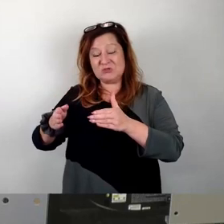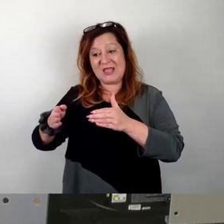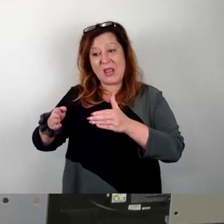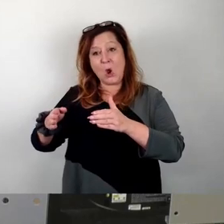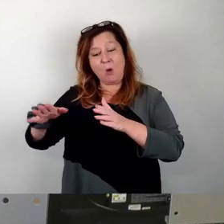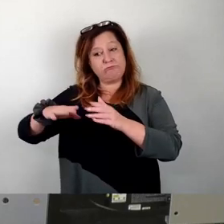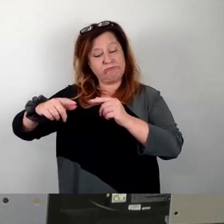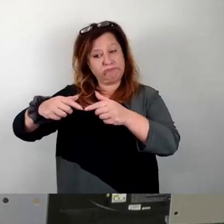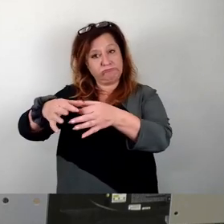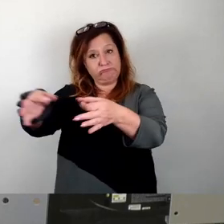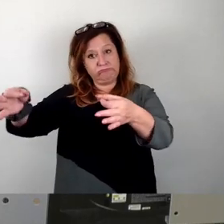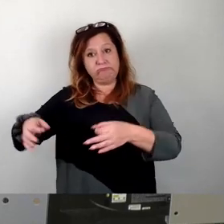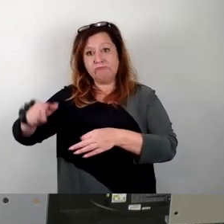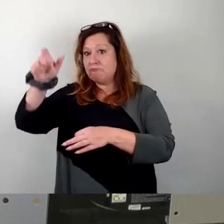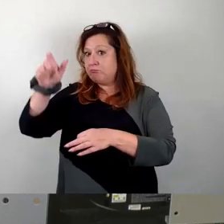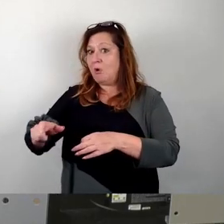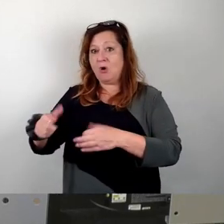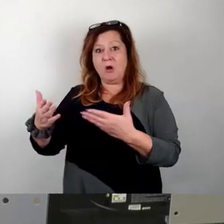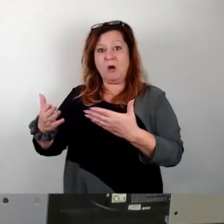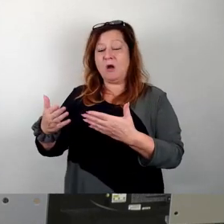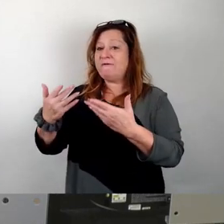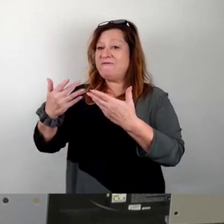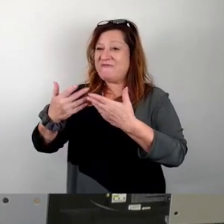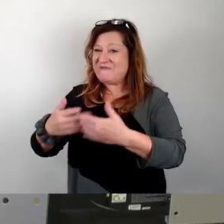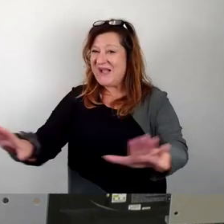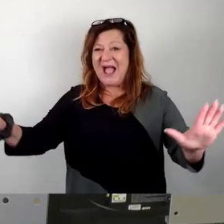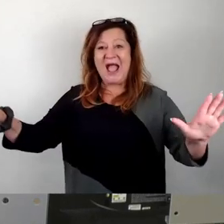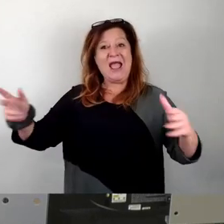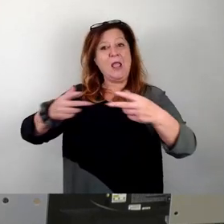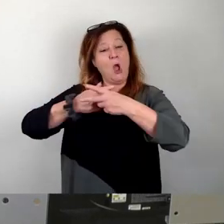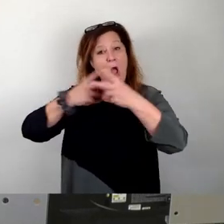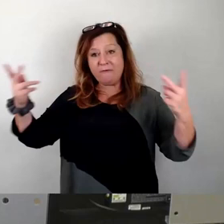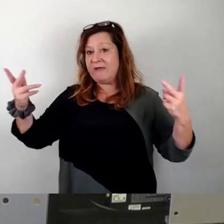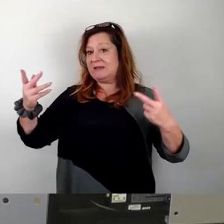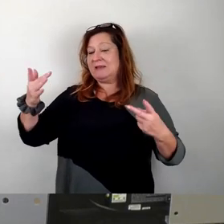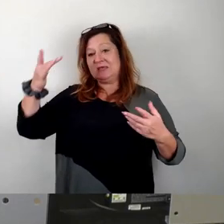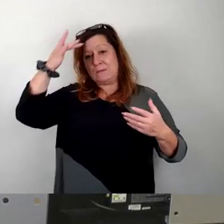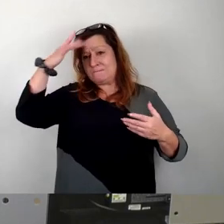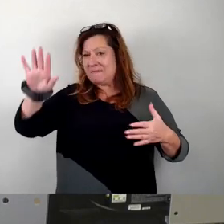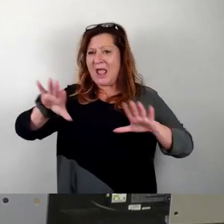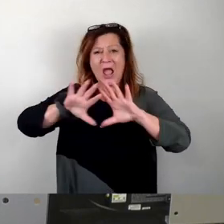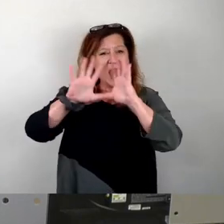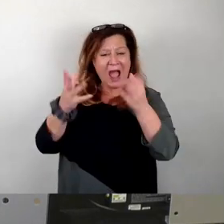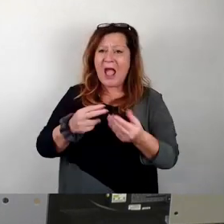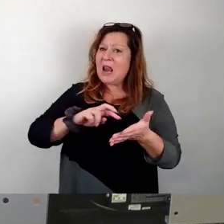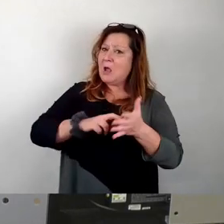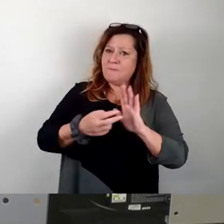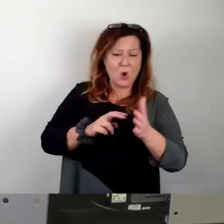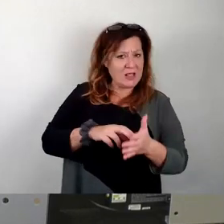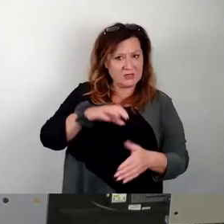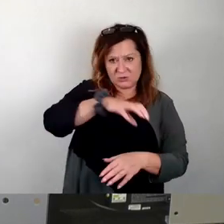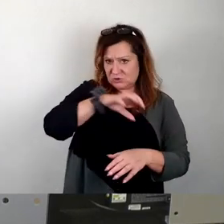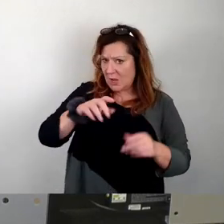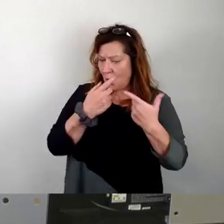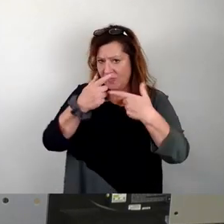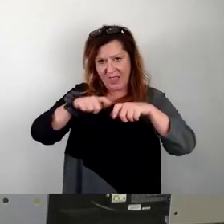Landeshauptstadt und von außerhalb die Gelegenheit haben, frei und öffentlich ihre Meinung zu allen politischen, städtischen und sonstigen Themen zu äußern.